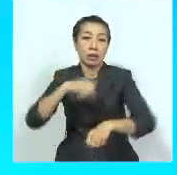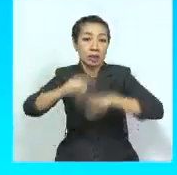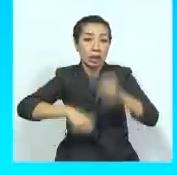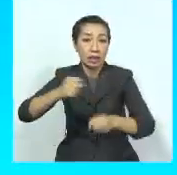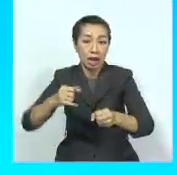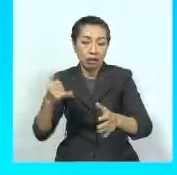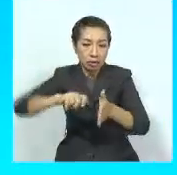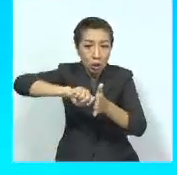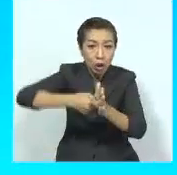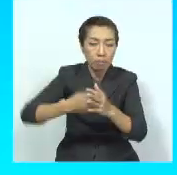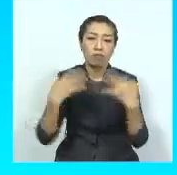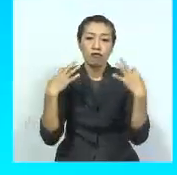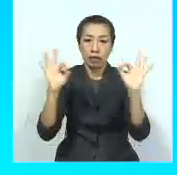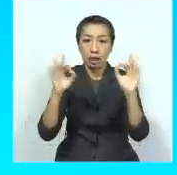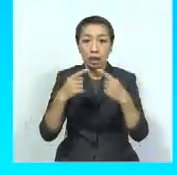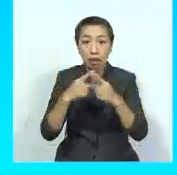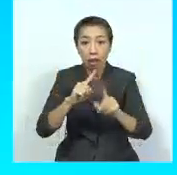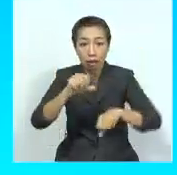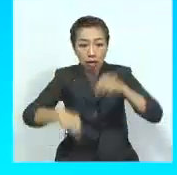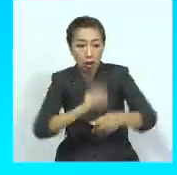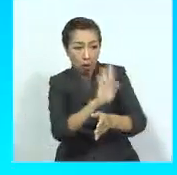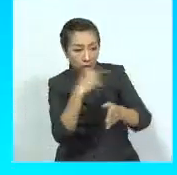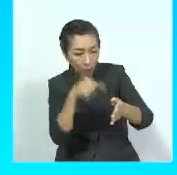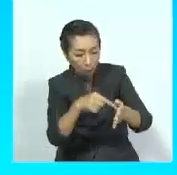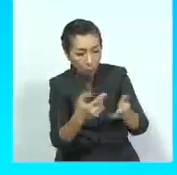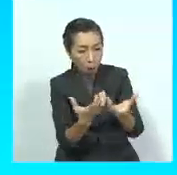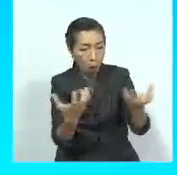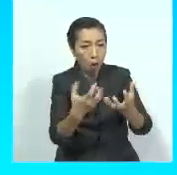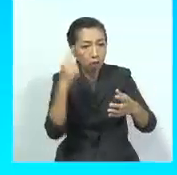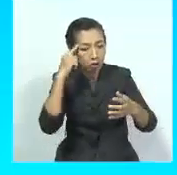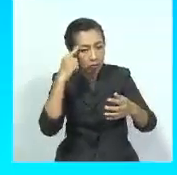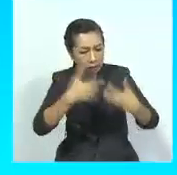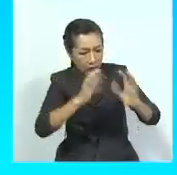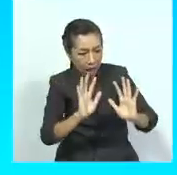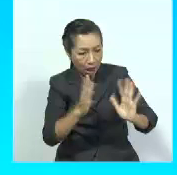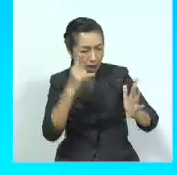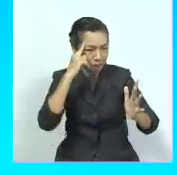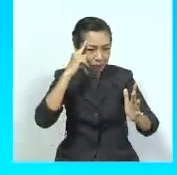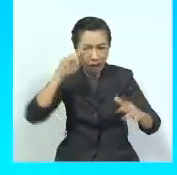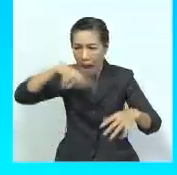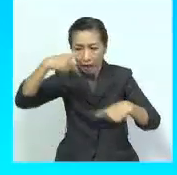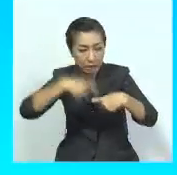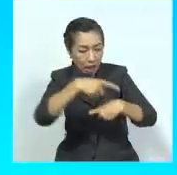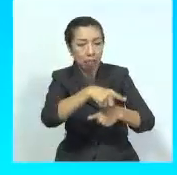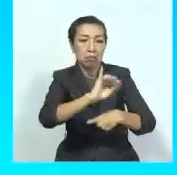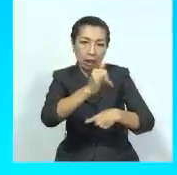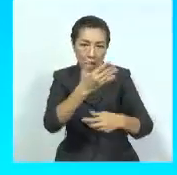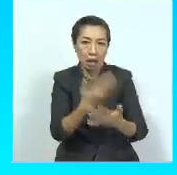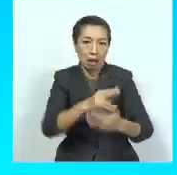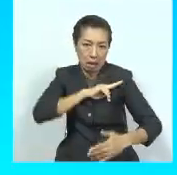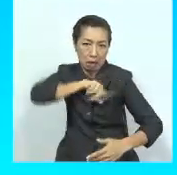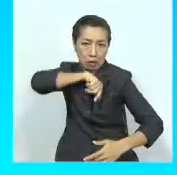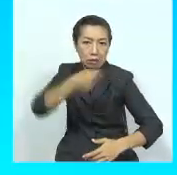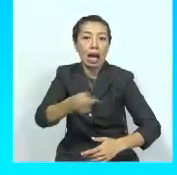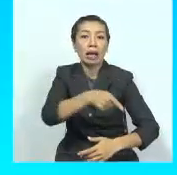านก็ไม่มีค่าใช้จ่ายค่ะแต่ถ้ารถคันใดอะไหล่หายากก็จะพิจารณาเป็นพิเศษไปอาจจะต้องเสียค่าใช้จ่ายเฉพ